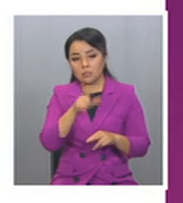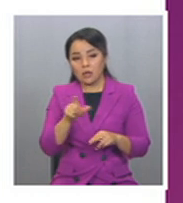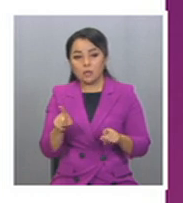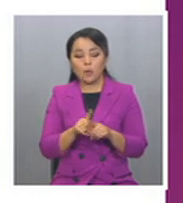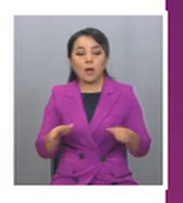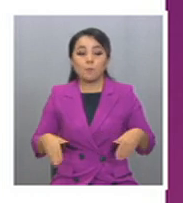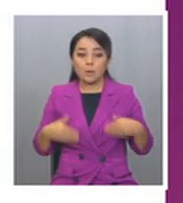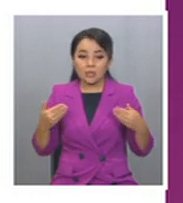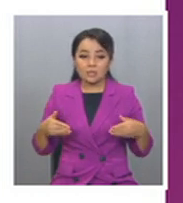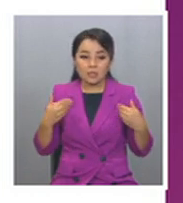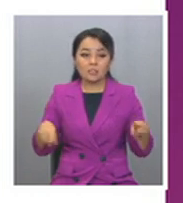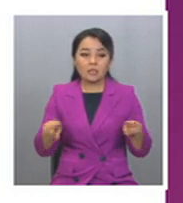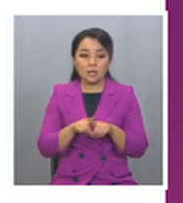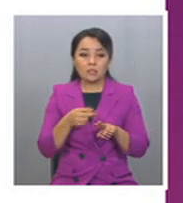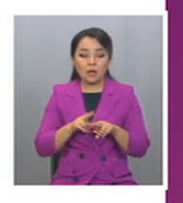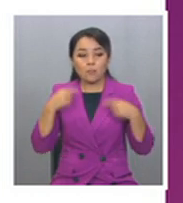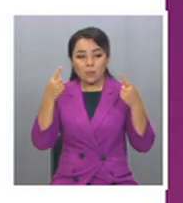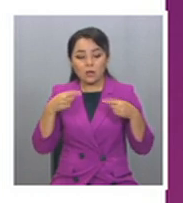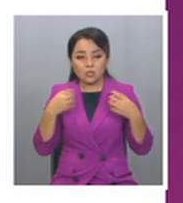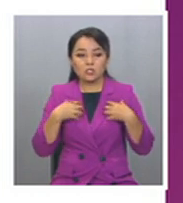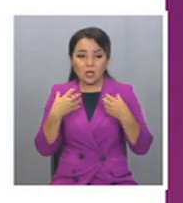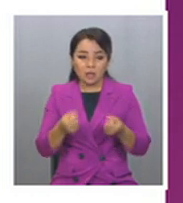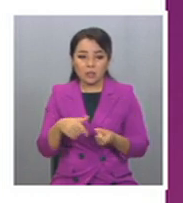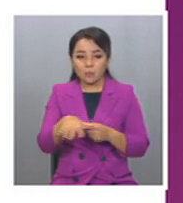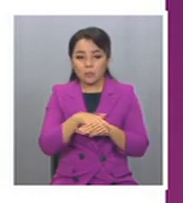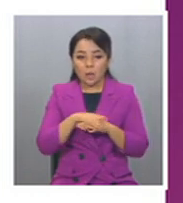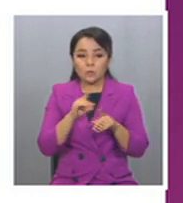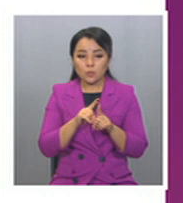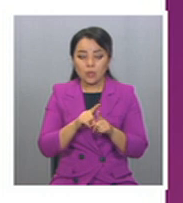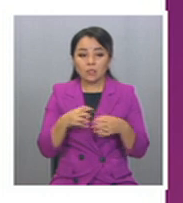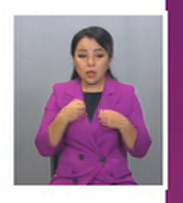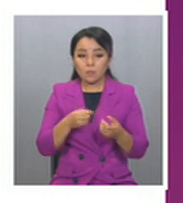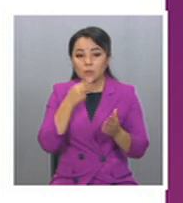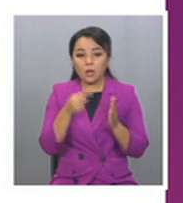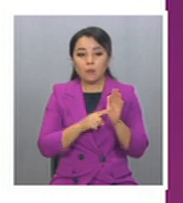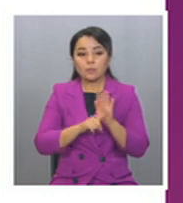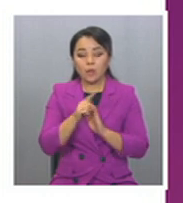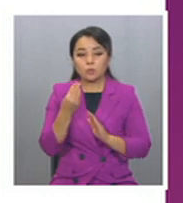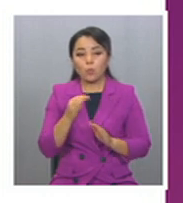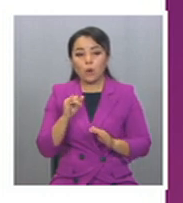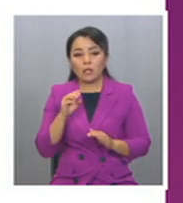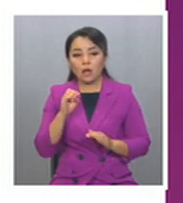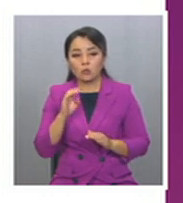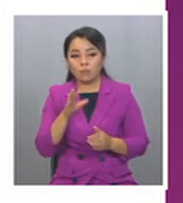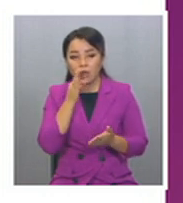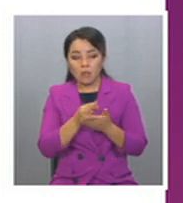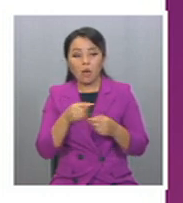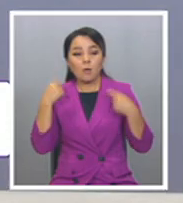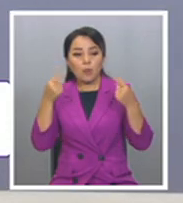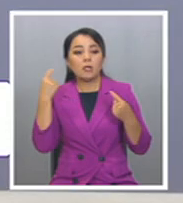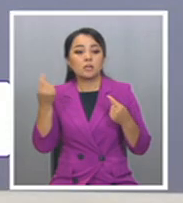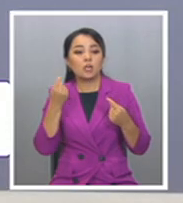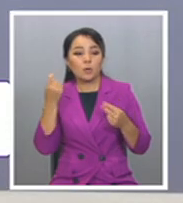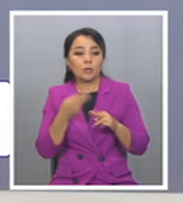кезде «Мал жаның аман ба?» деп бастайтын болған деп жазады Шоқан Уәлиханов. Және мал шаруашылығын